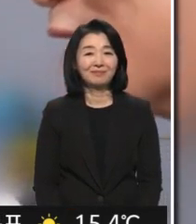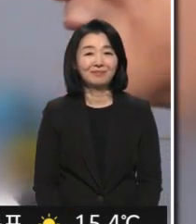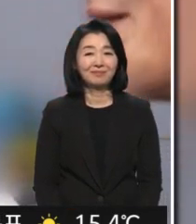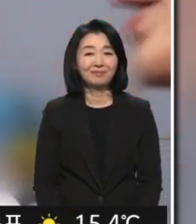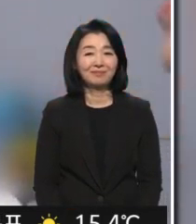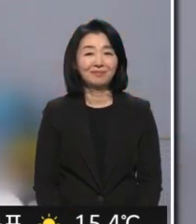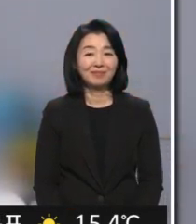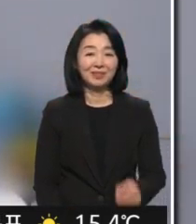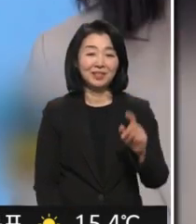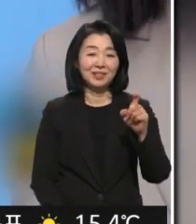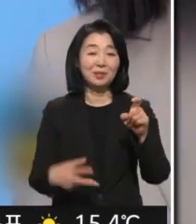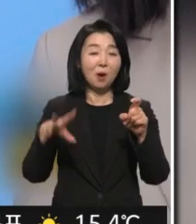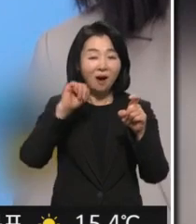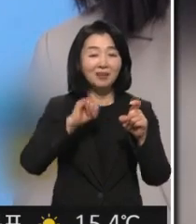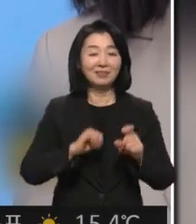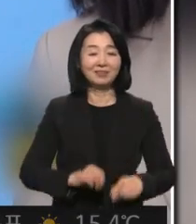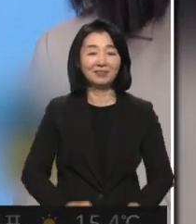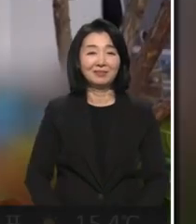15.